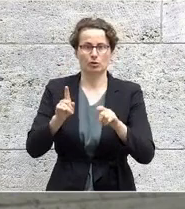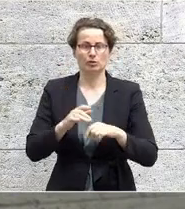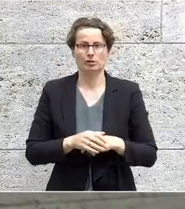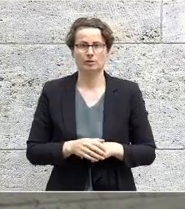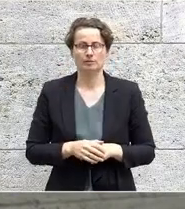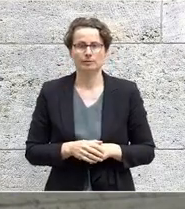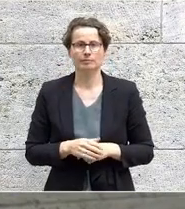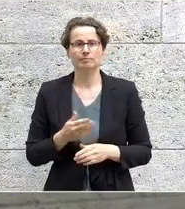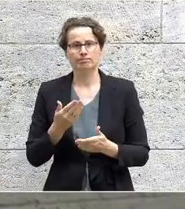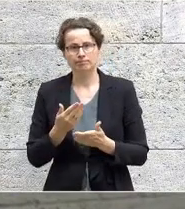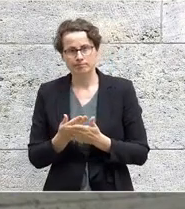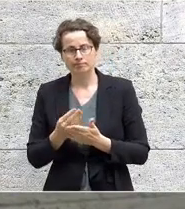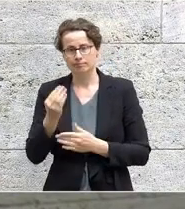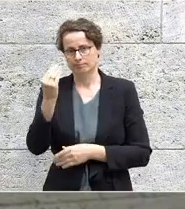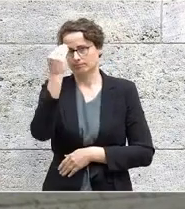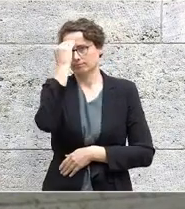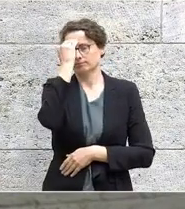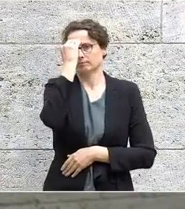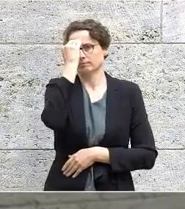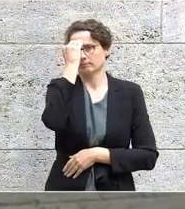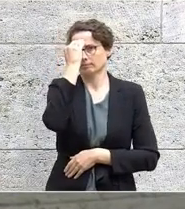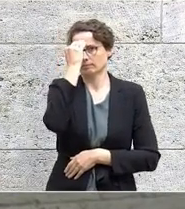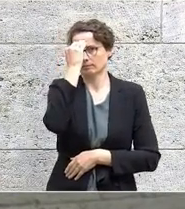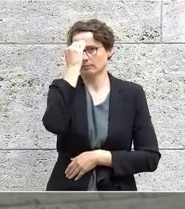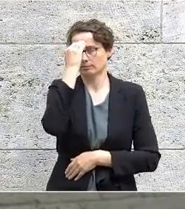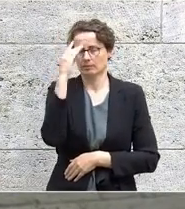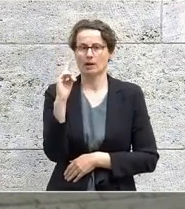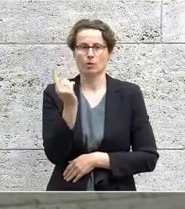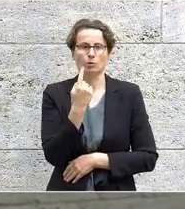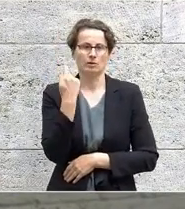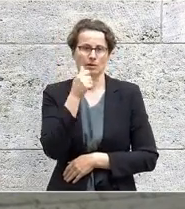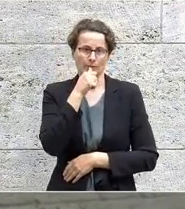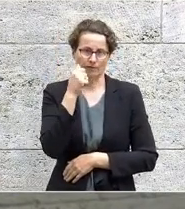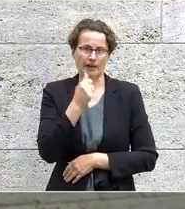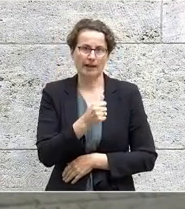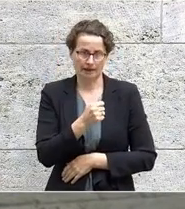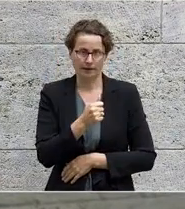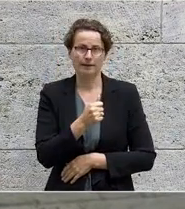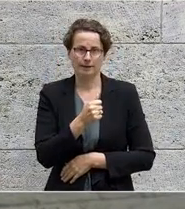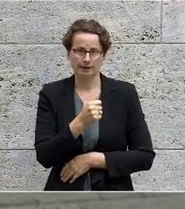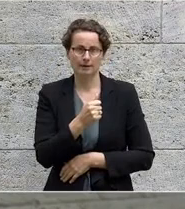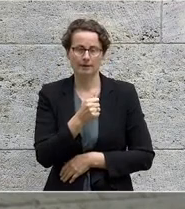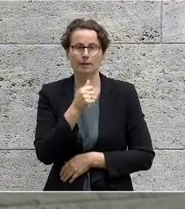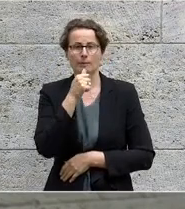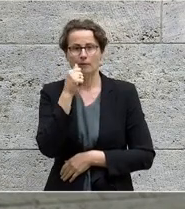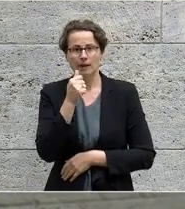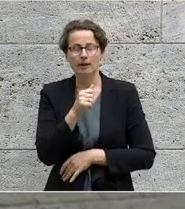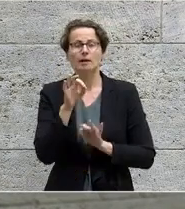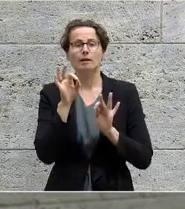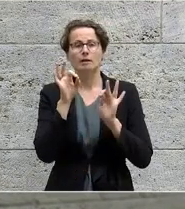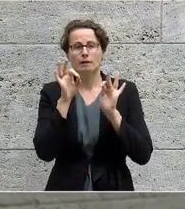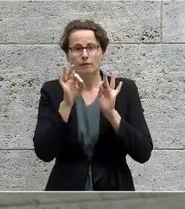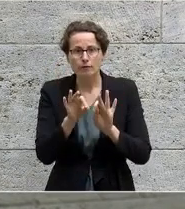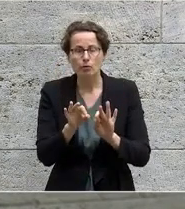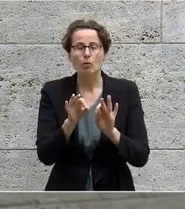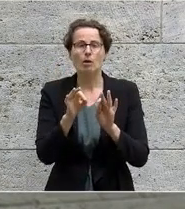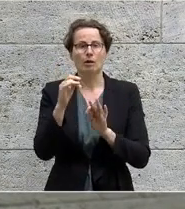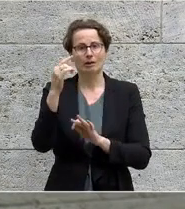Umso lebendiger bleibt daher unsere Verpflichtung, für die Freiheit des